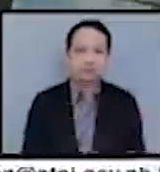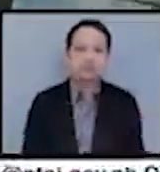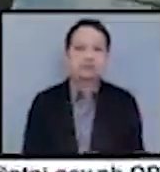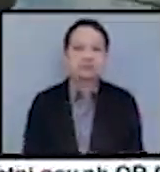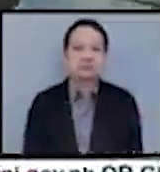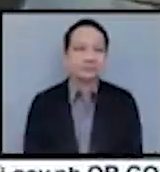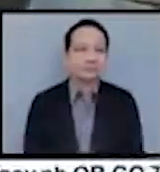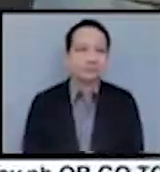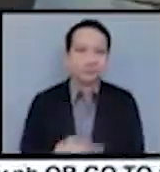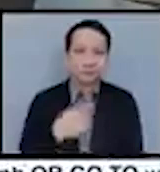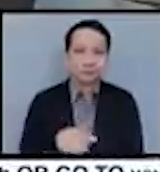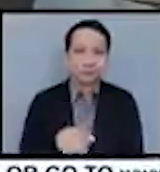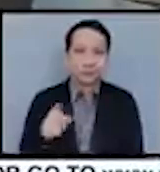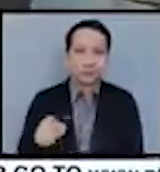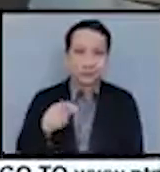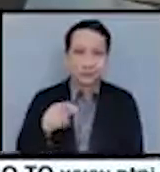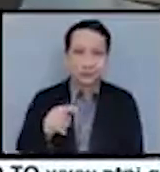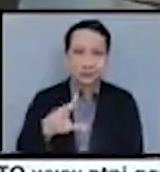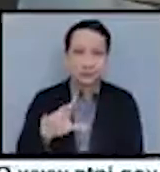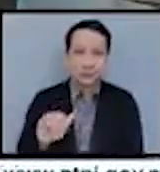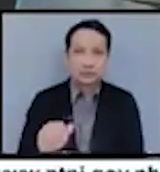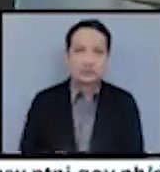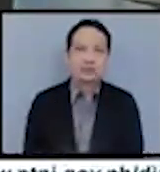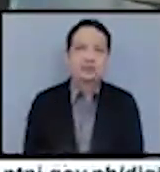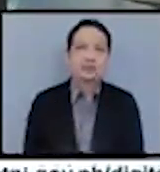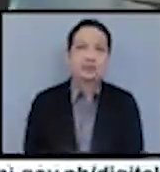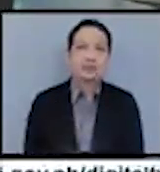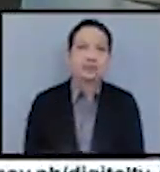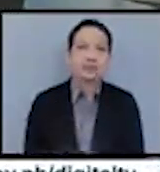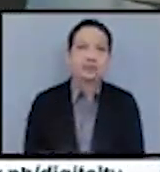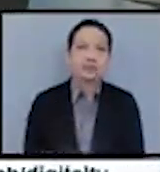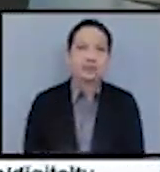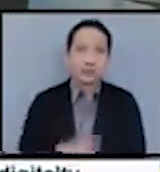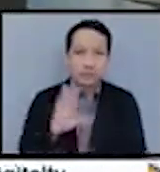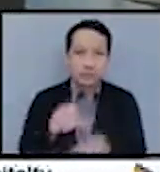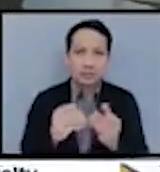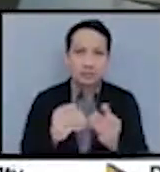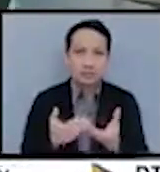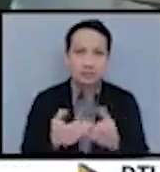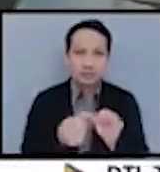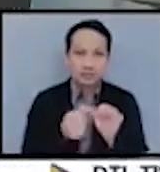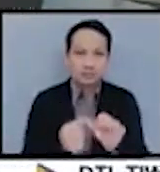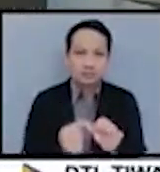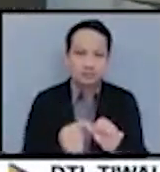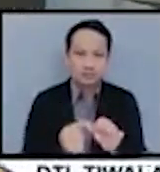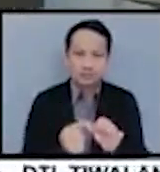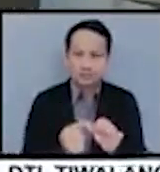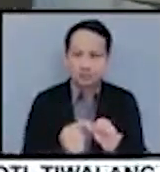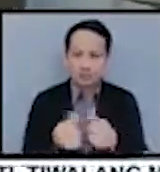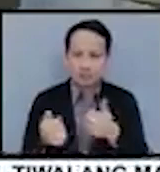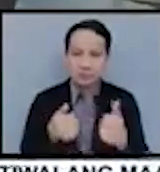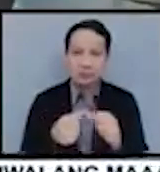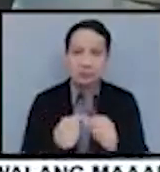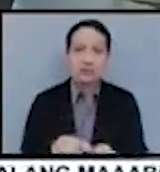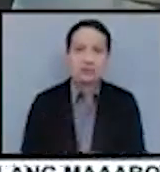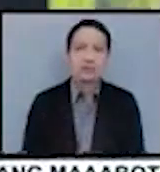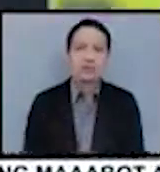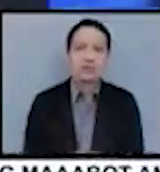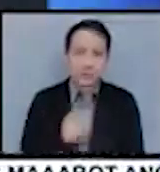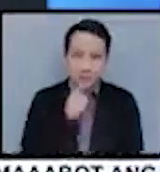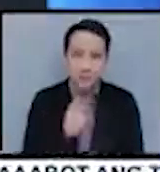salamat, Tanya, no? At good luck sa iyong career, sa mga gusto mo mga salihang mga contest at mga pageant. Yes, and good luck din po sa